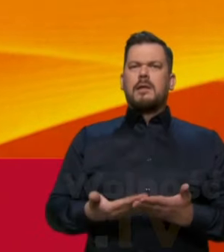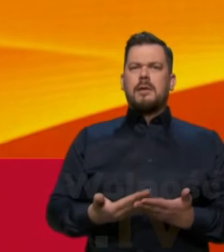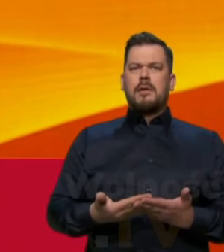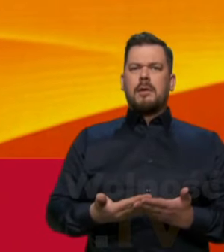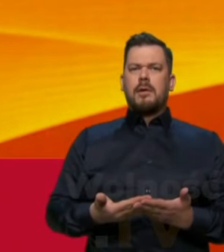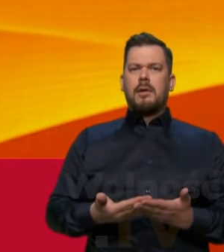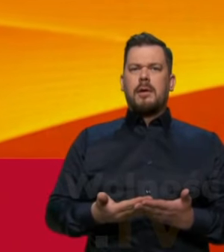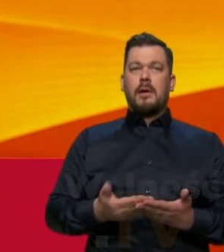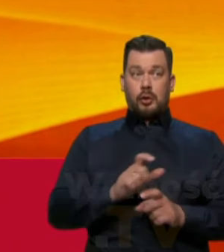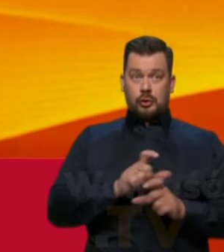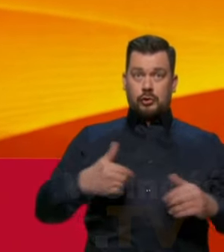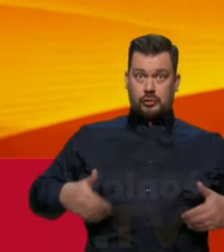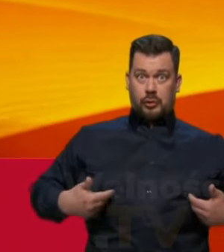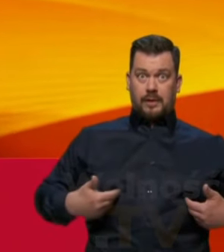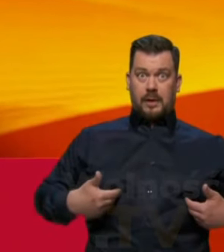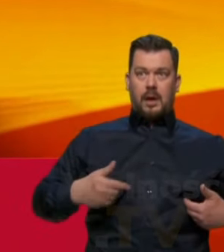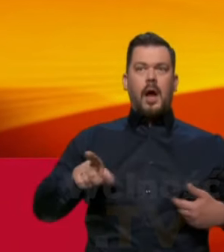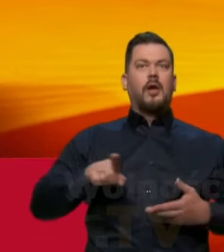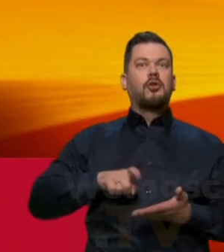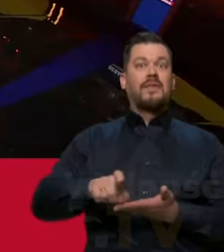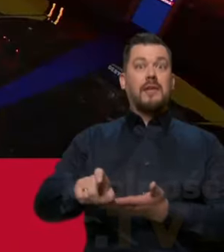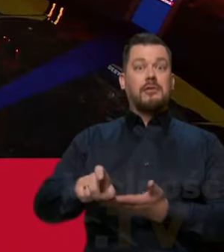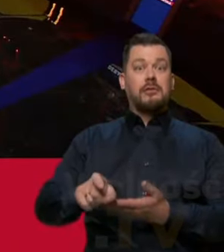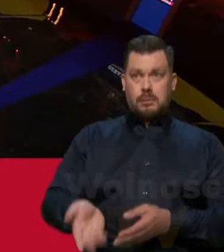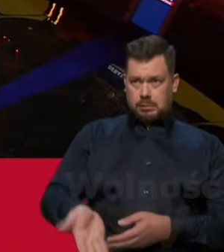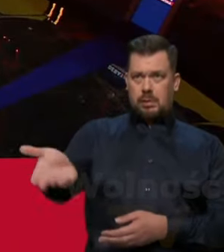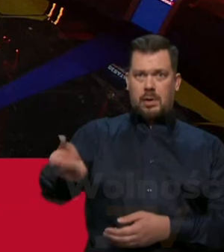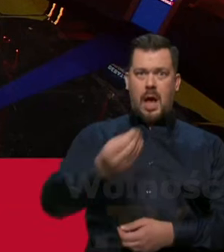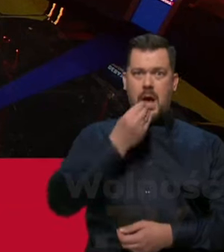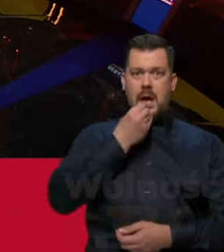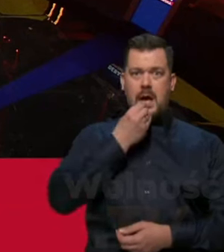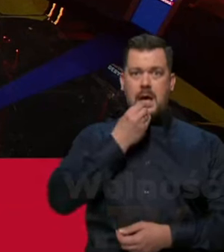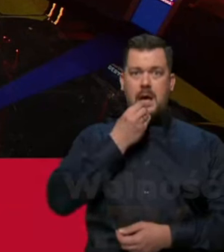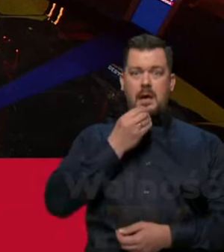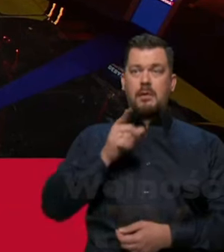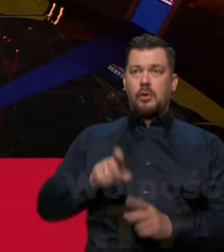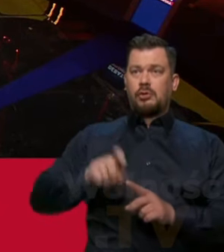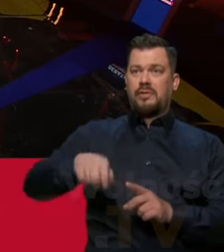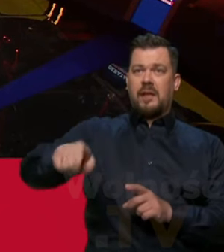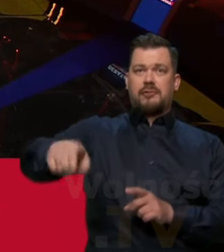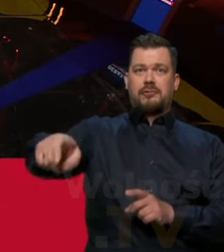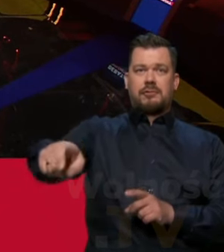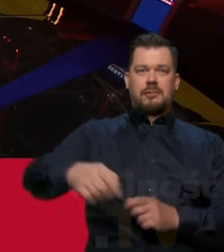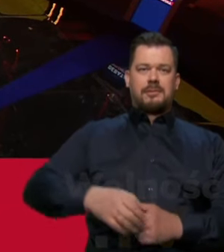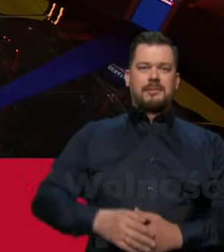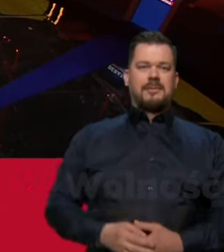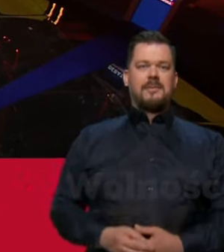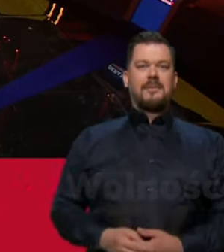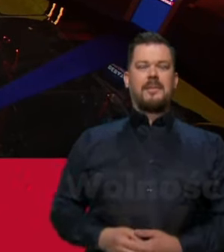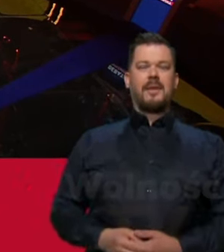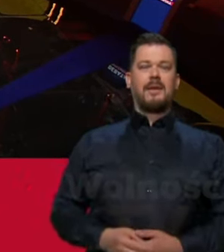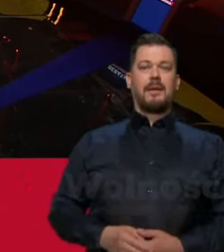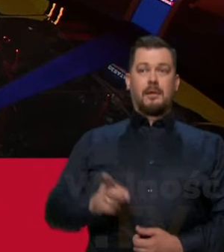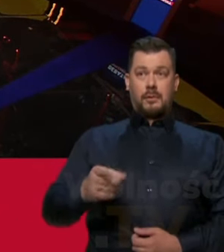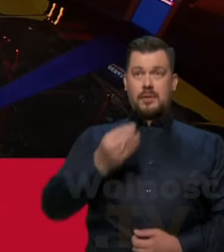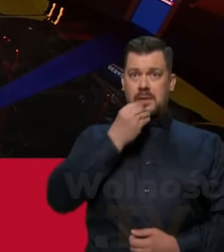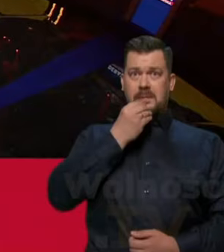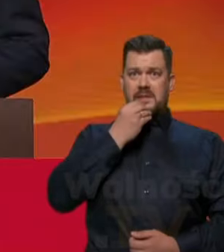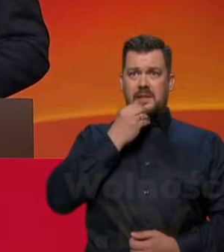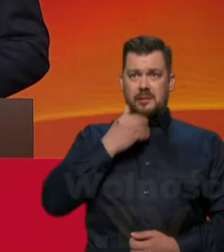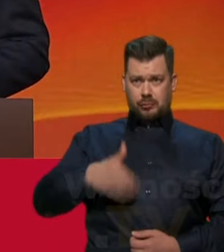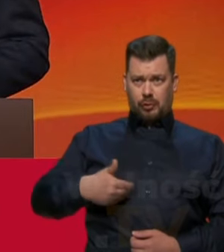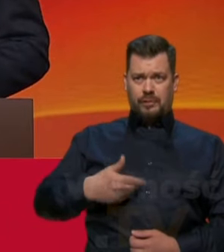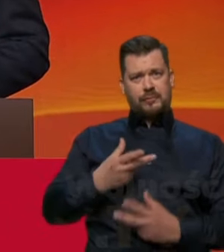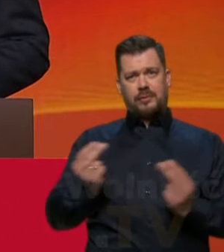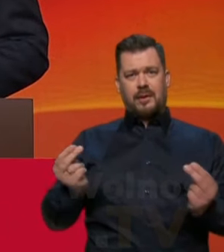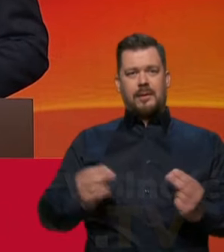dlaczego bada się świnie, czy jest zdrowa, a nie bada się świerszcza? Może świerszcz jest też Wykorzystał pan już swoją